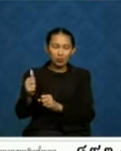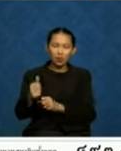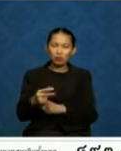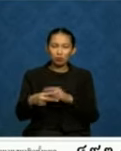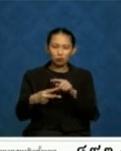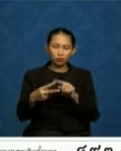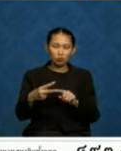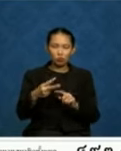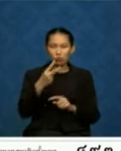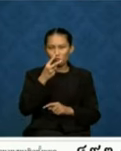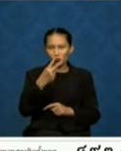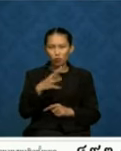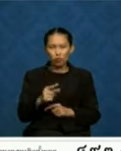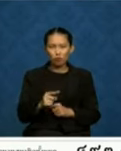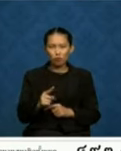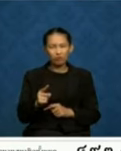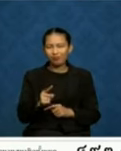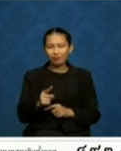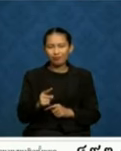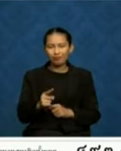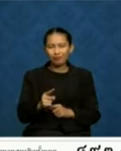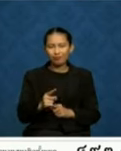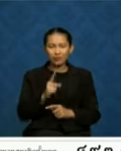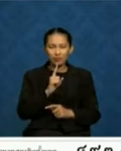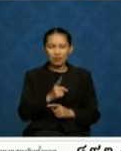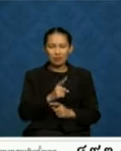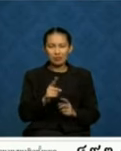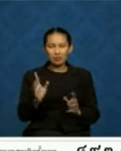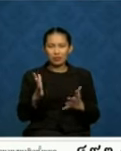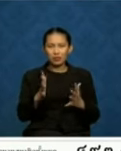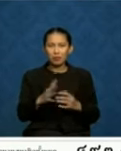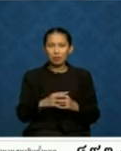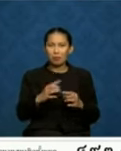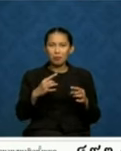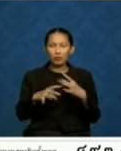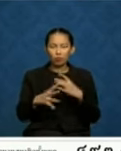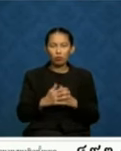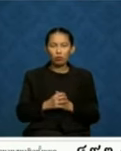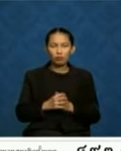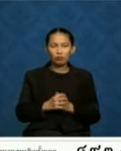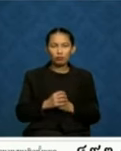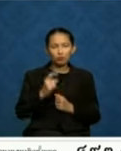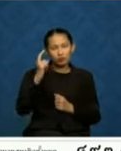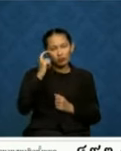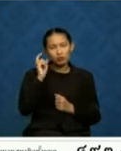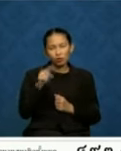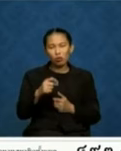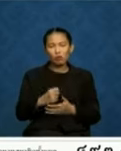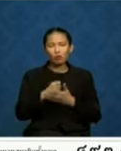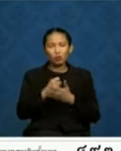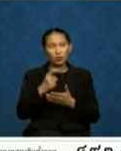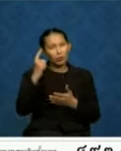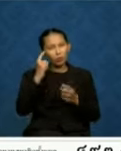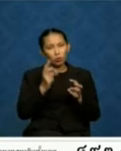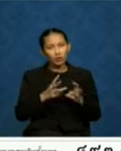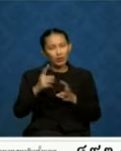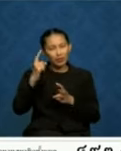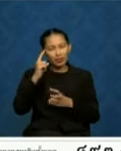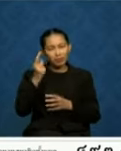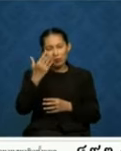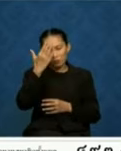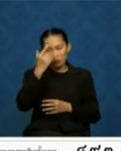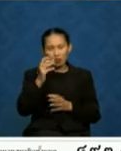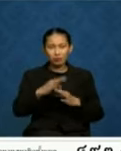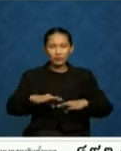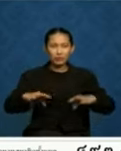านที่ไม่ค่อยเป็นไปตามความเป็นจริงเท่าไหร่นะครับก็เป็นสิ่งที่ต้องช่วยกันคิดต่อไปนะครับเพราะว่าเป็นเรื่องใหญ่เป็นเ